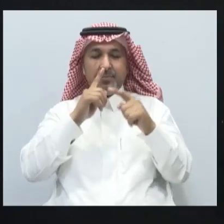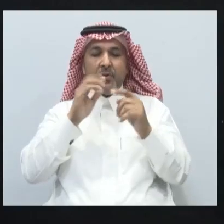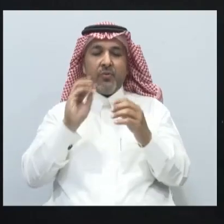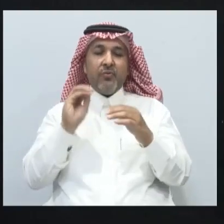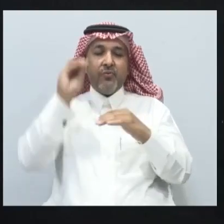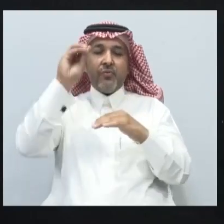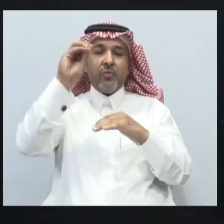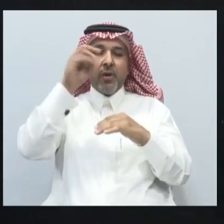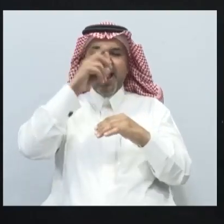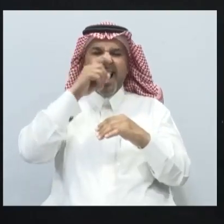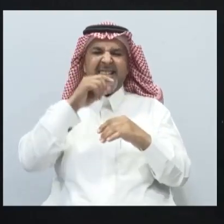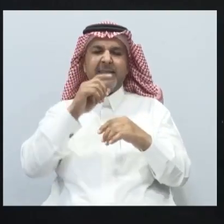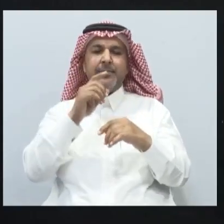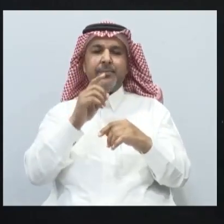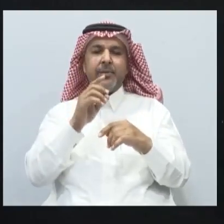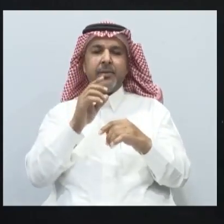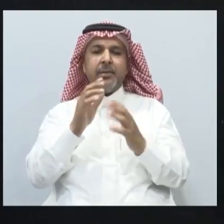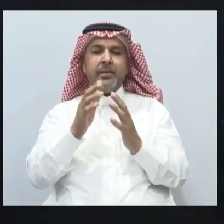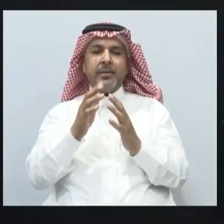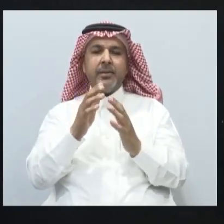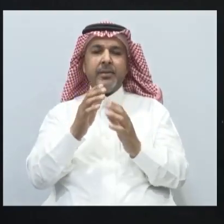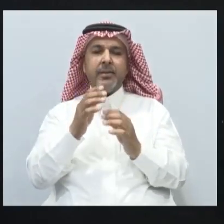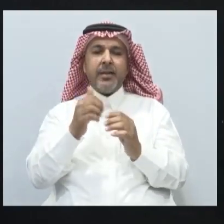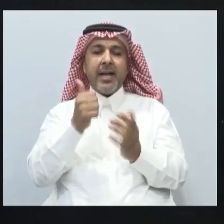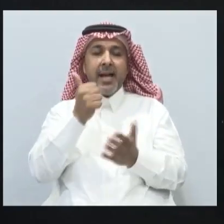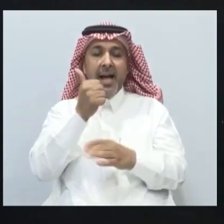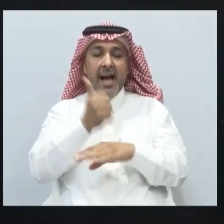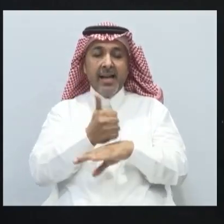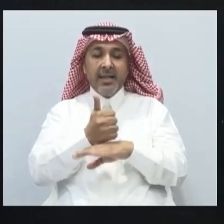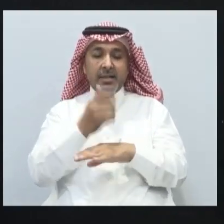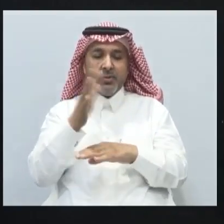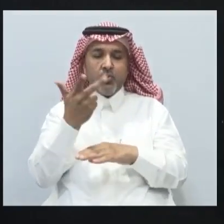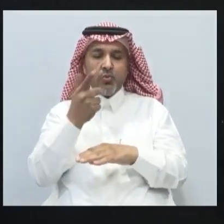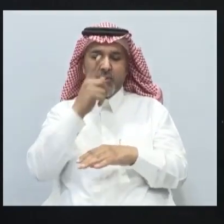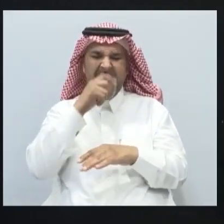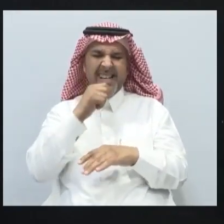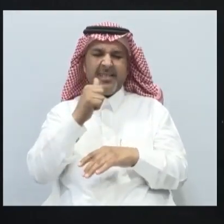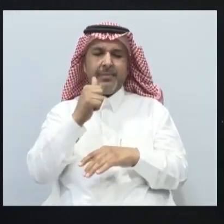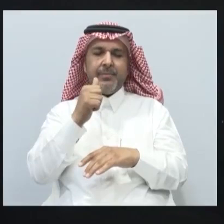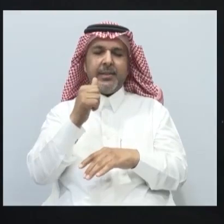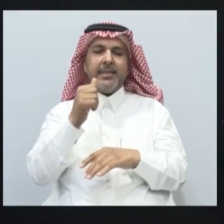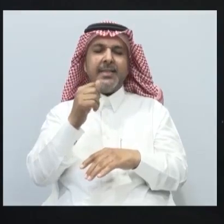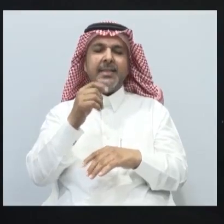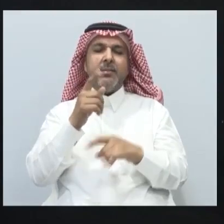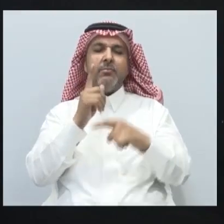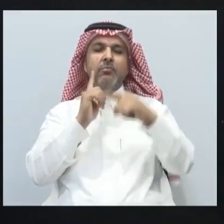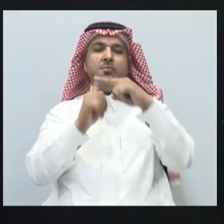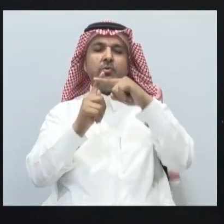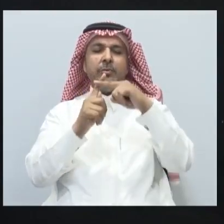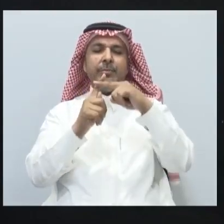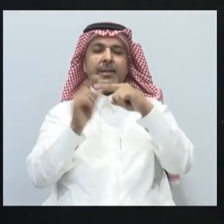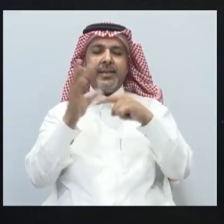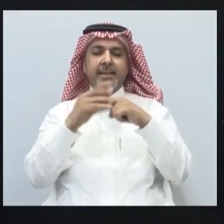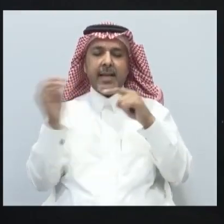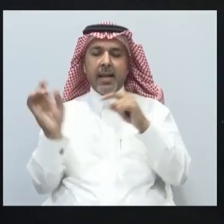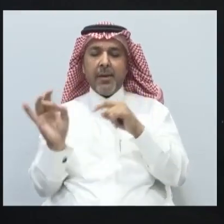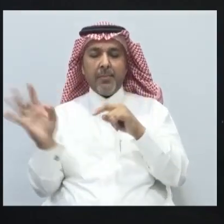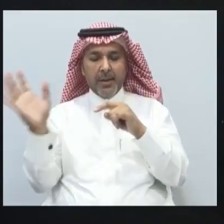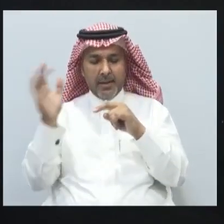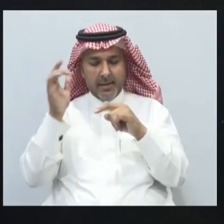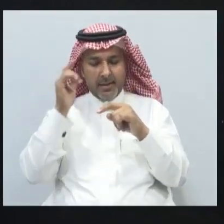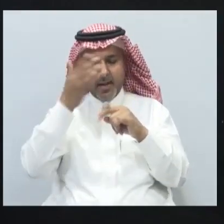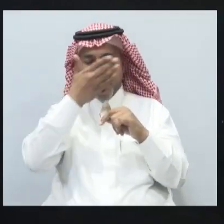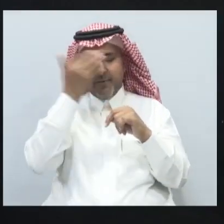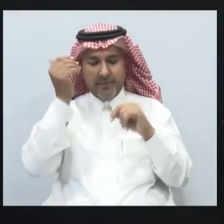ان الاساس يكون ايش يكون موجب فبالتالي الاساس السالب احنا نهمله فبالتالي الجواب السالب للبي هو